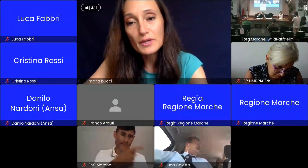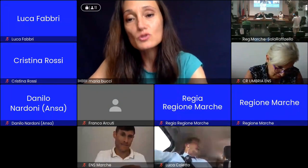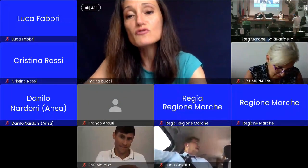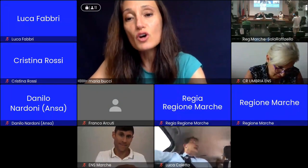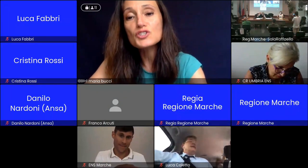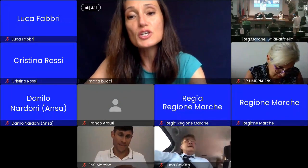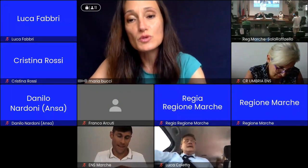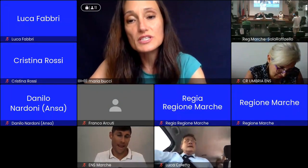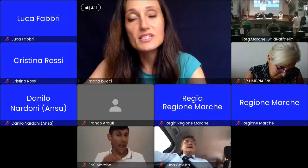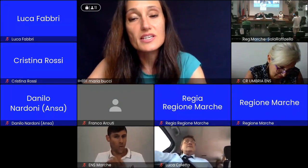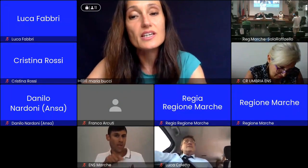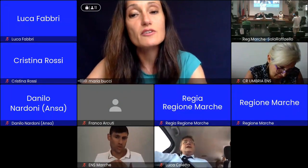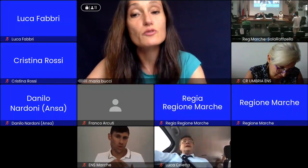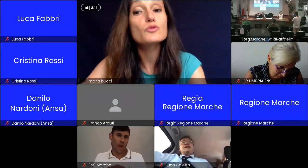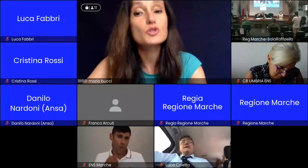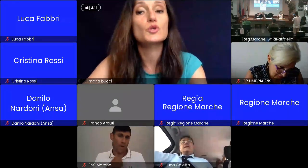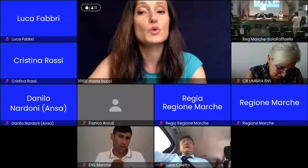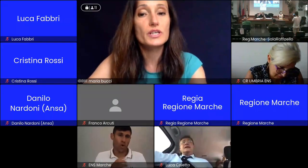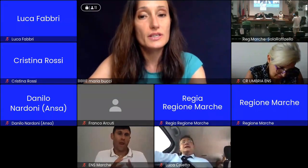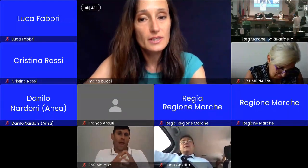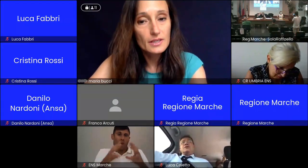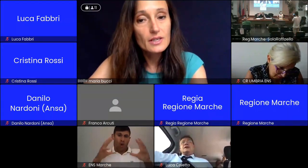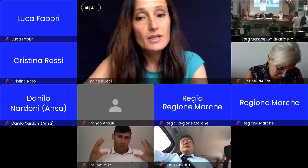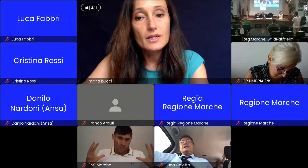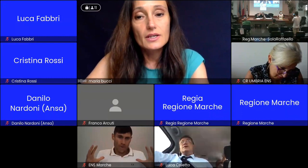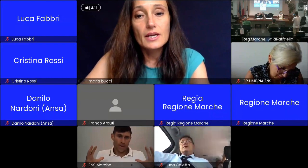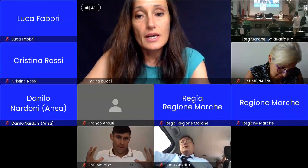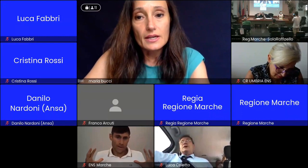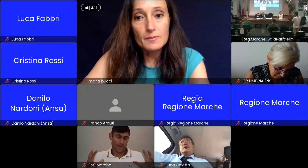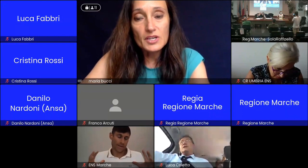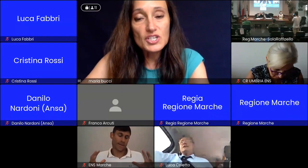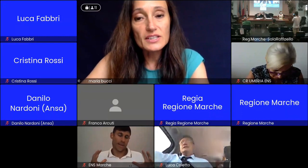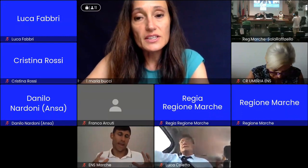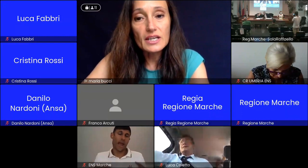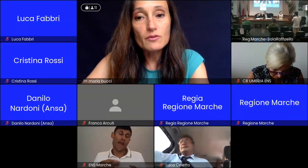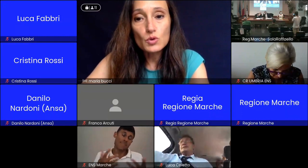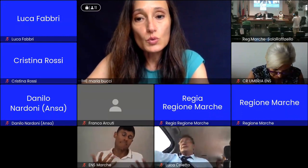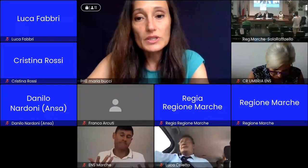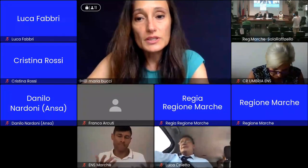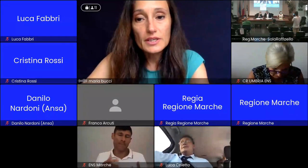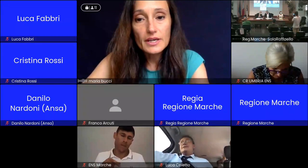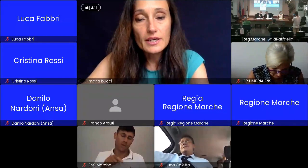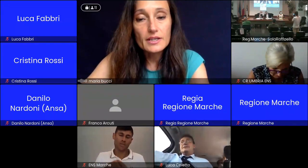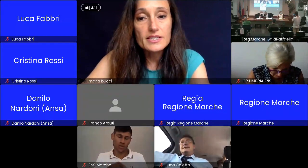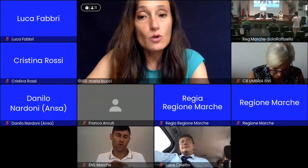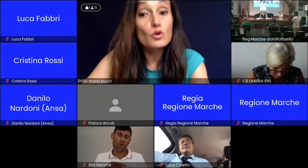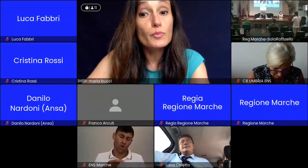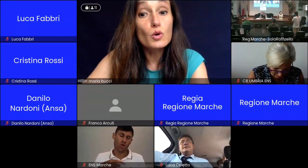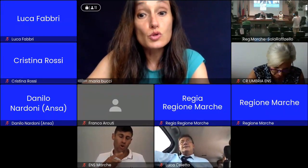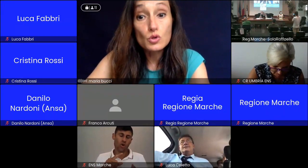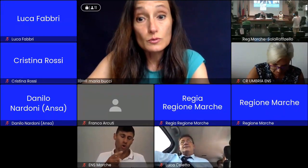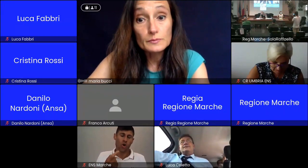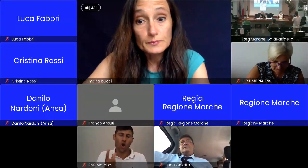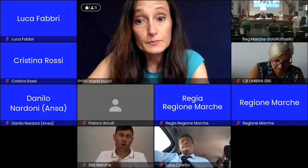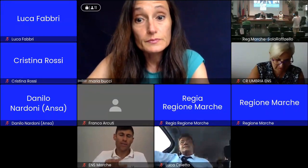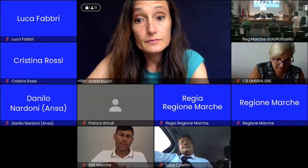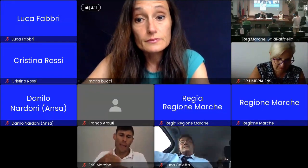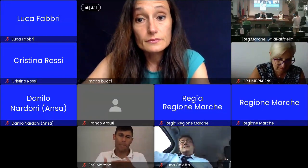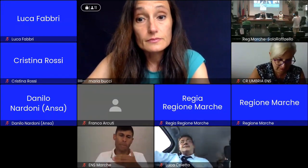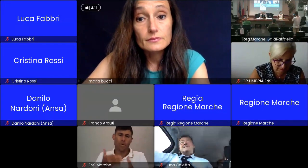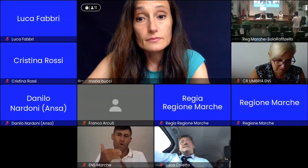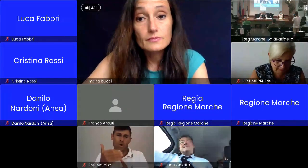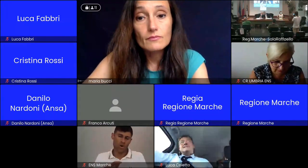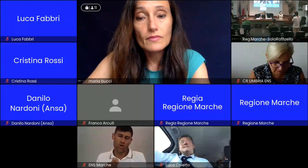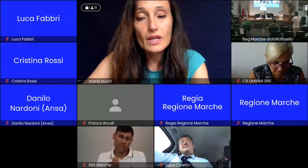dobbiamo, ripeto, svolgere queste funzioni. Immaginate che il lavoro quindi sia corposo